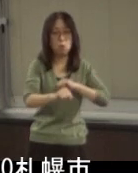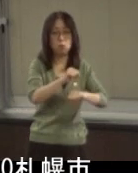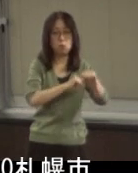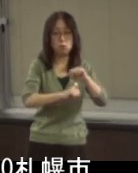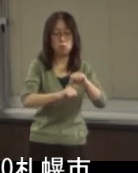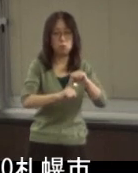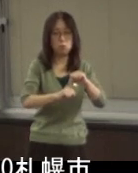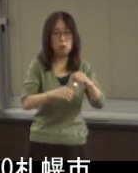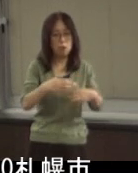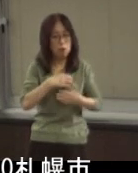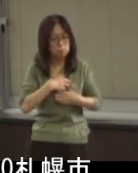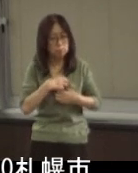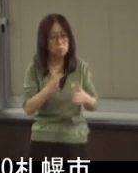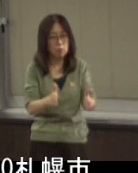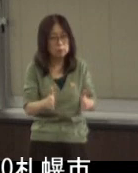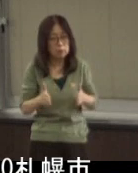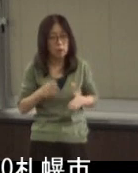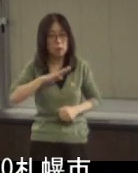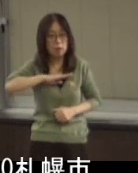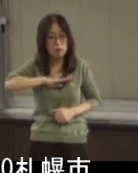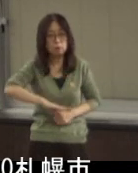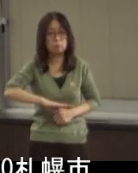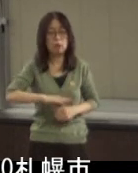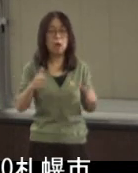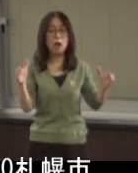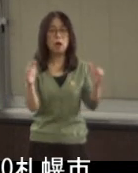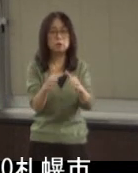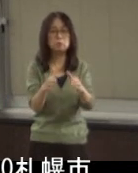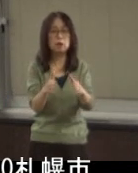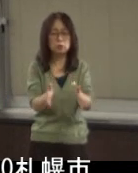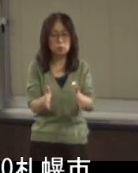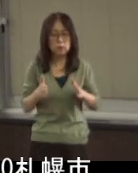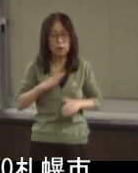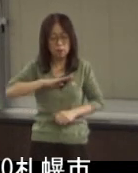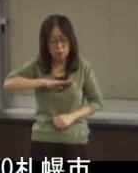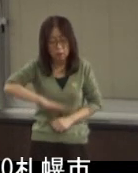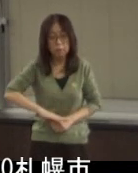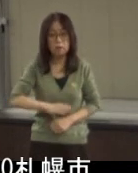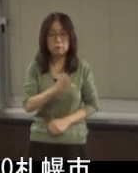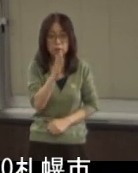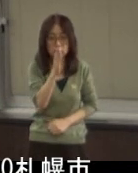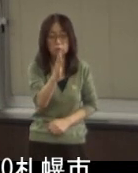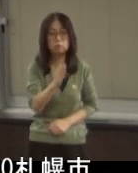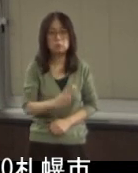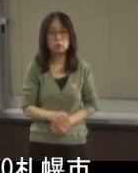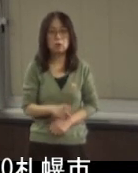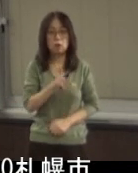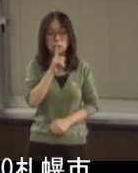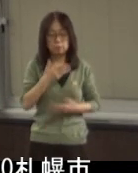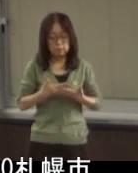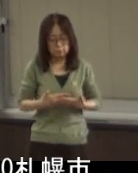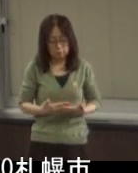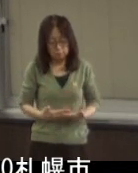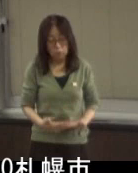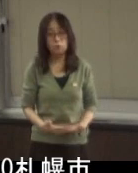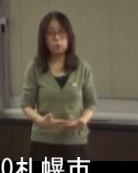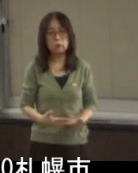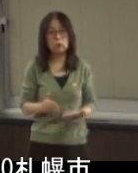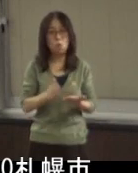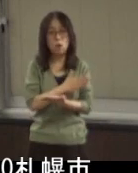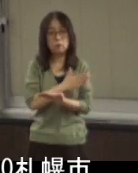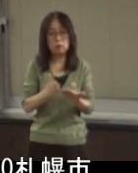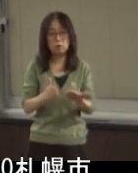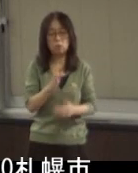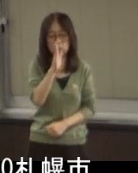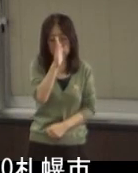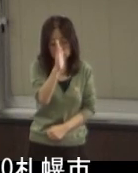けていただく、まあ、集まりを控えていただくというようなことについて慎重にご判断をいただきたいと、このように思います